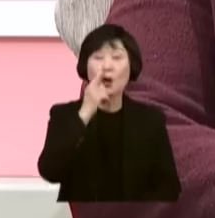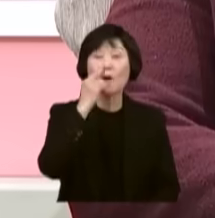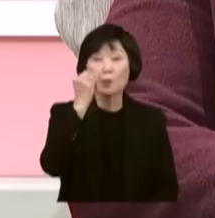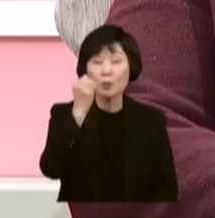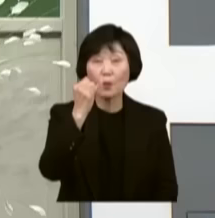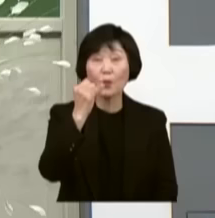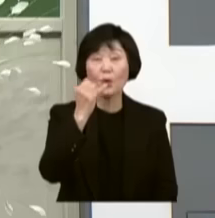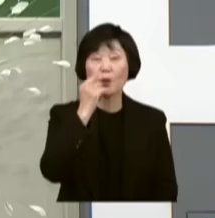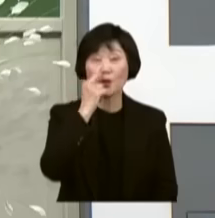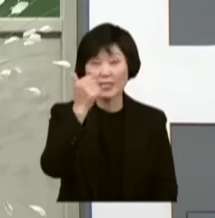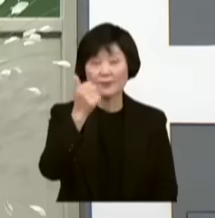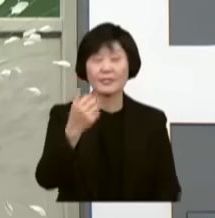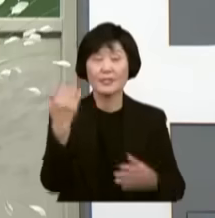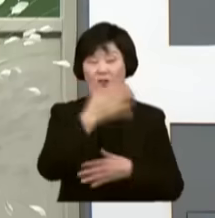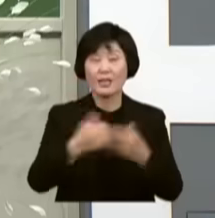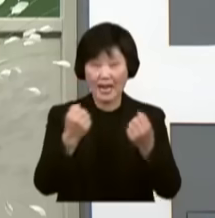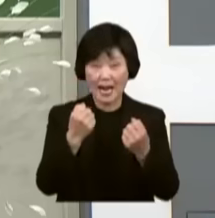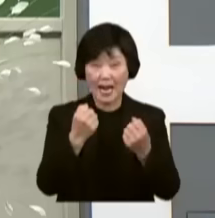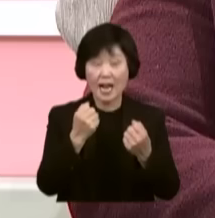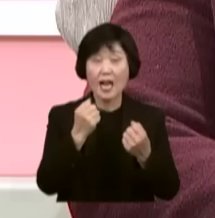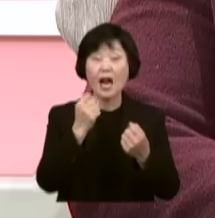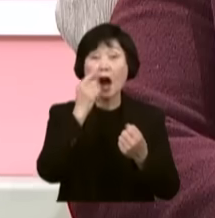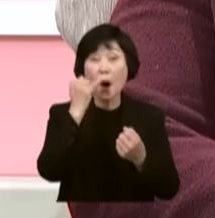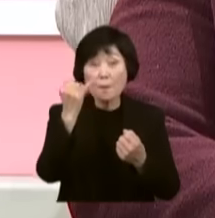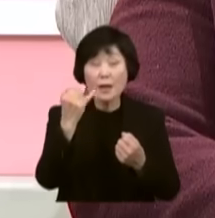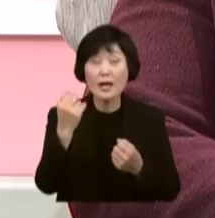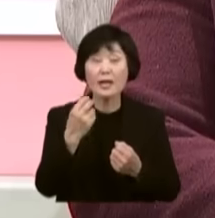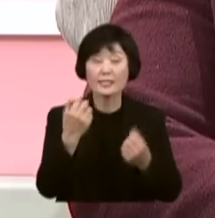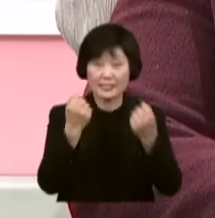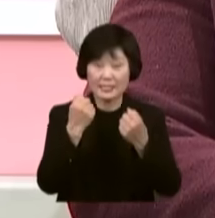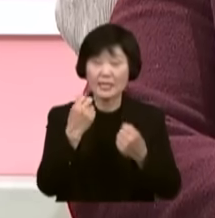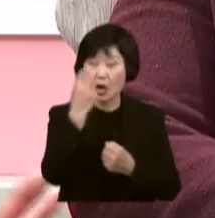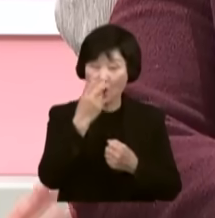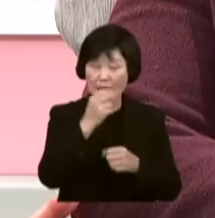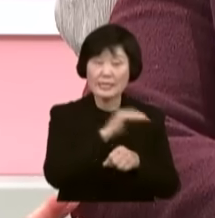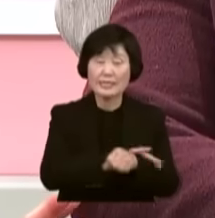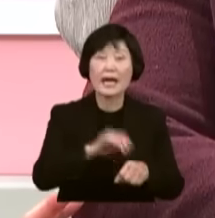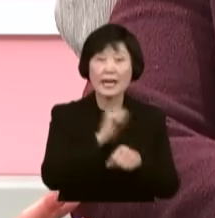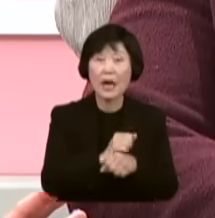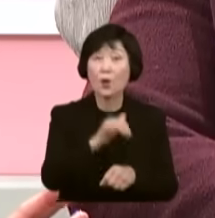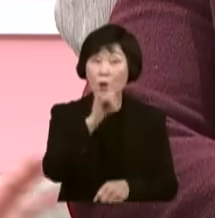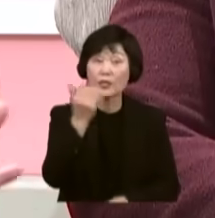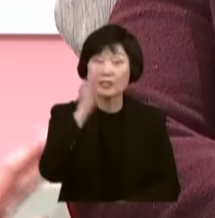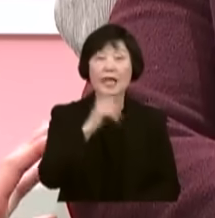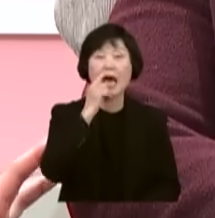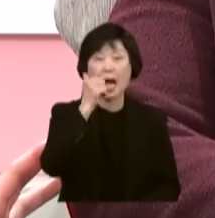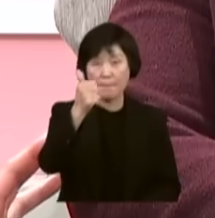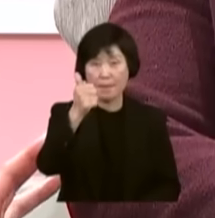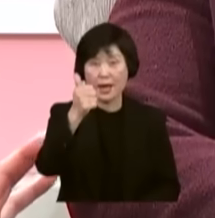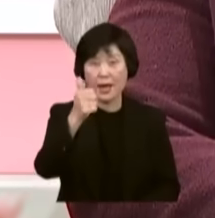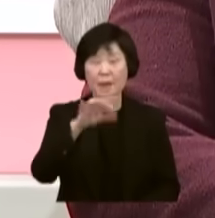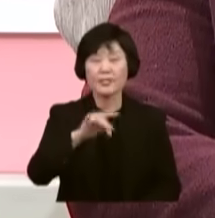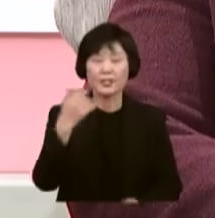하세요. 아빠만 건강 관리를 좀 열심히 해주셨으면 좋겠고 이 몸매를 주신 하나님이 좀 책임져